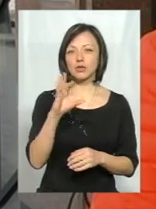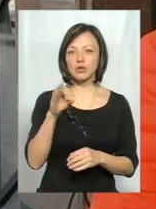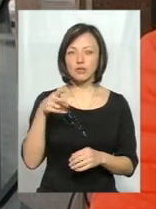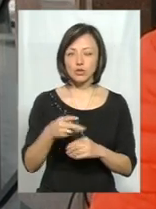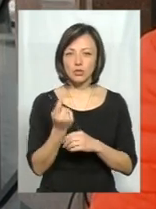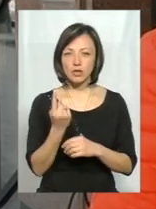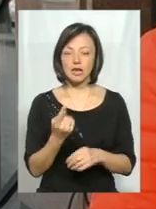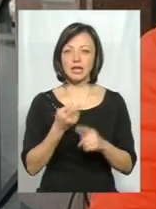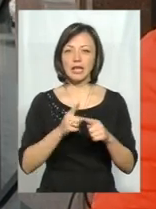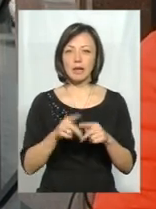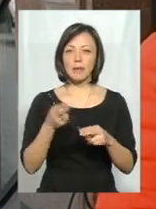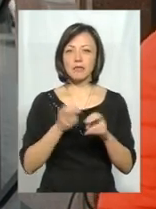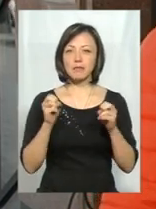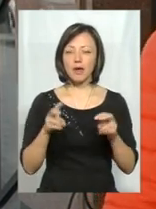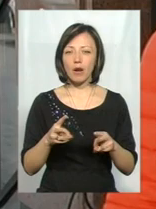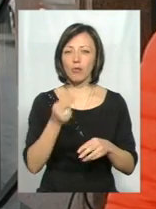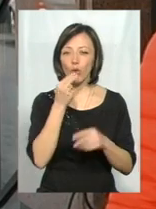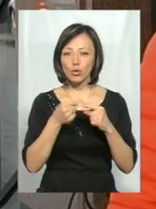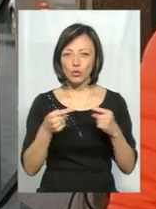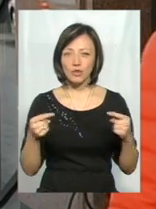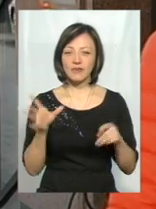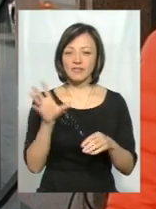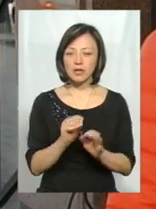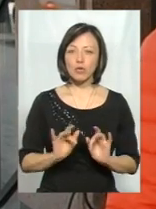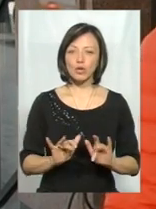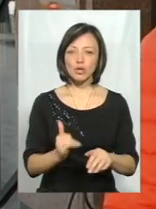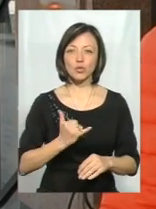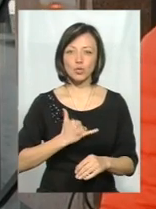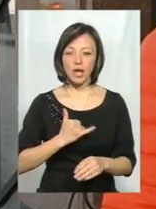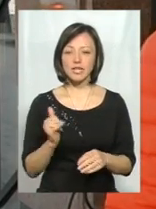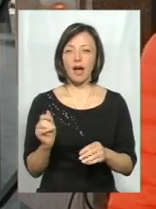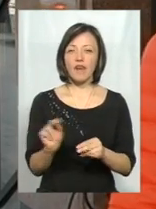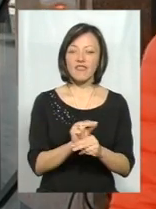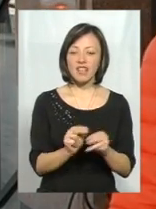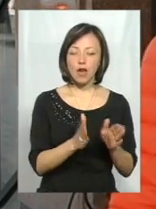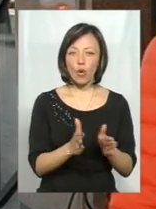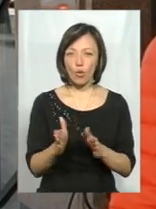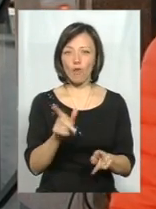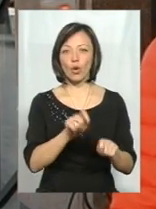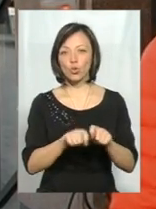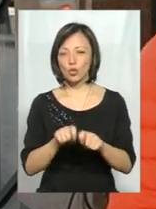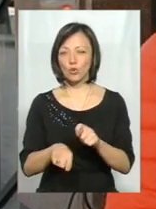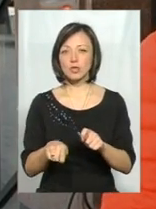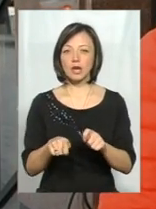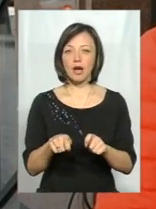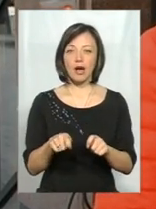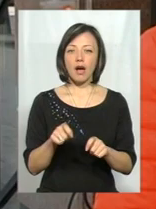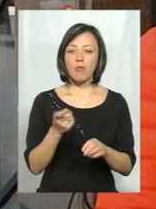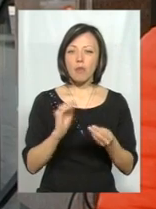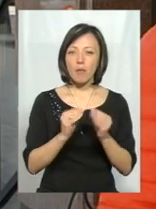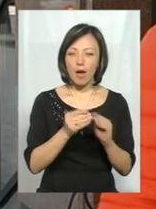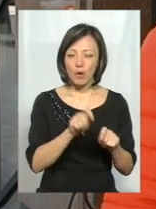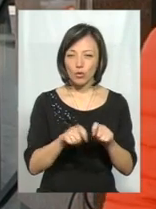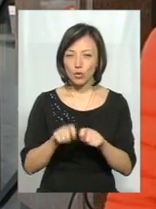безпеки продукту 22000. От, всі процеси в нас відрегульовані, контролюються, критичні точки